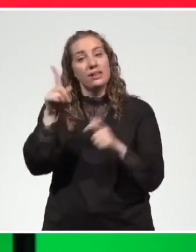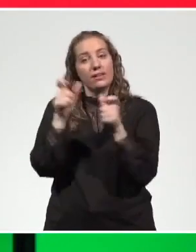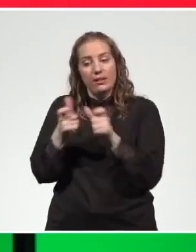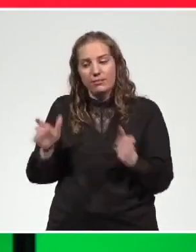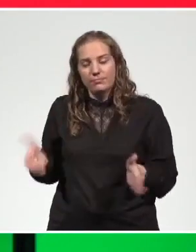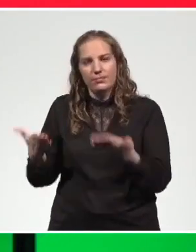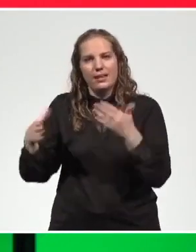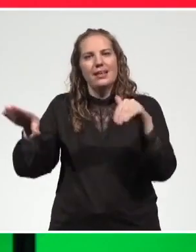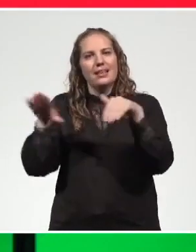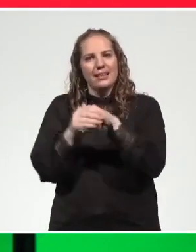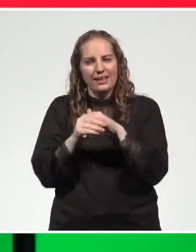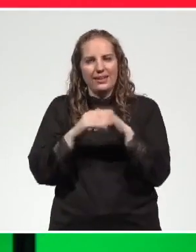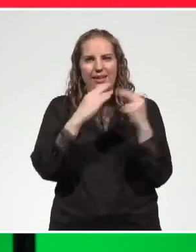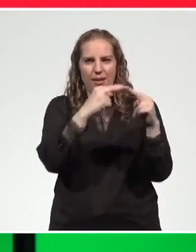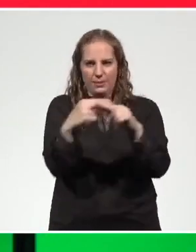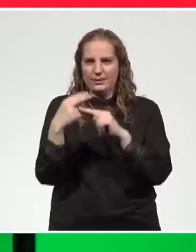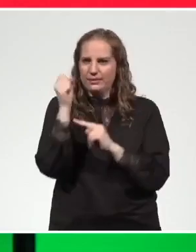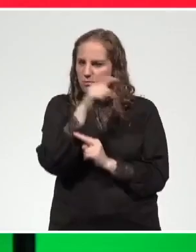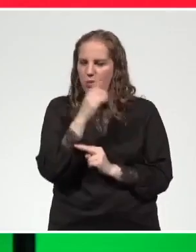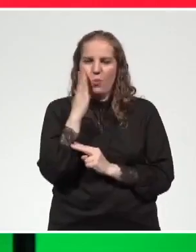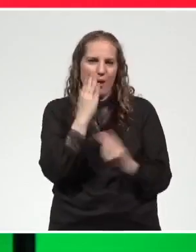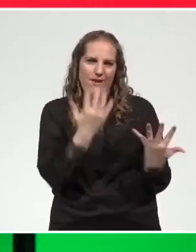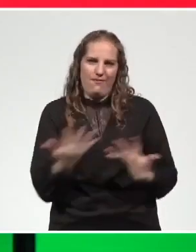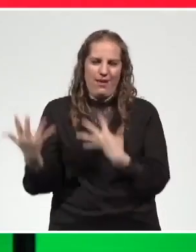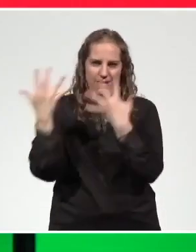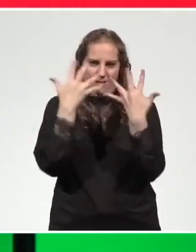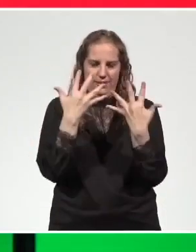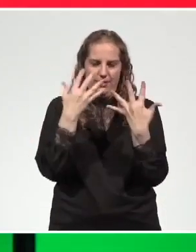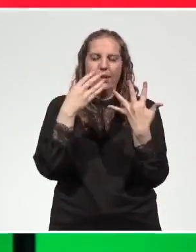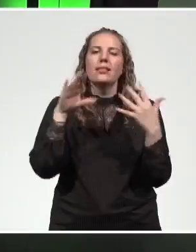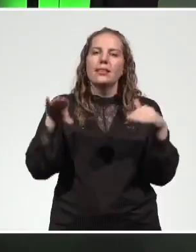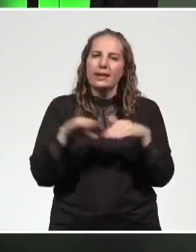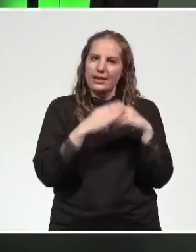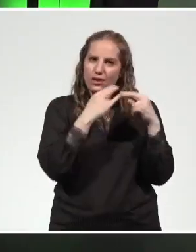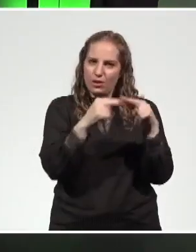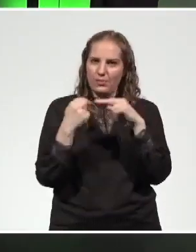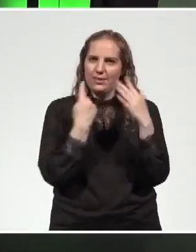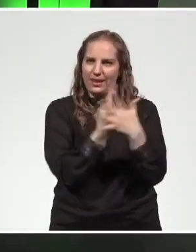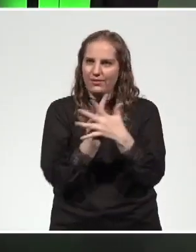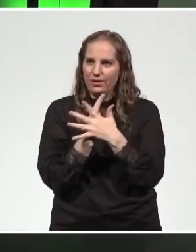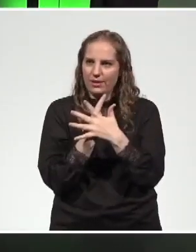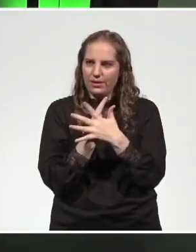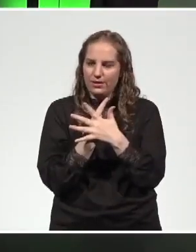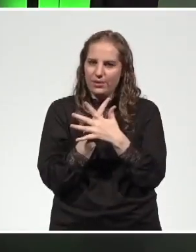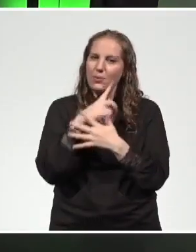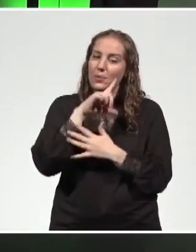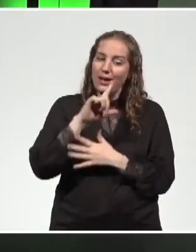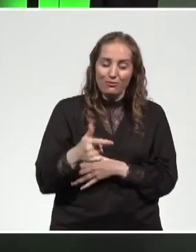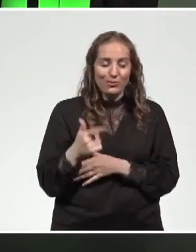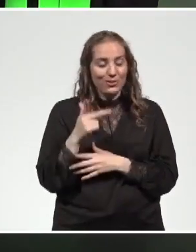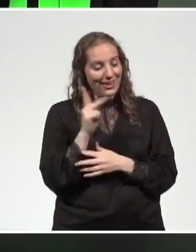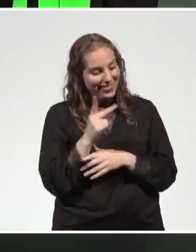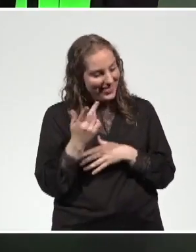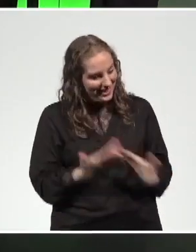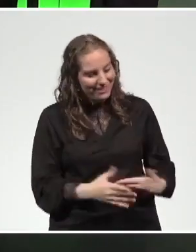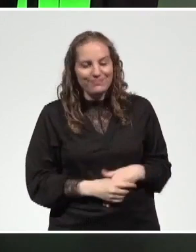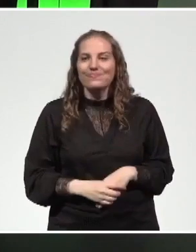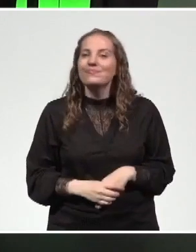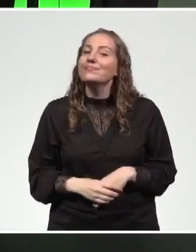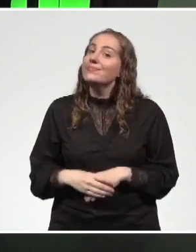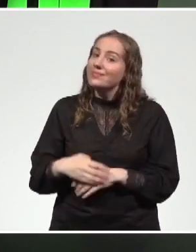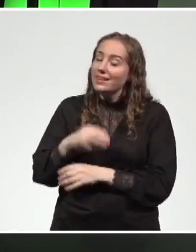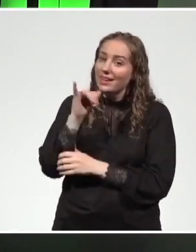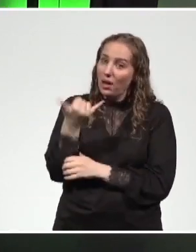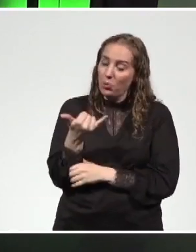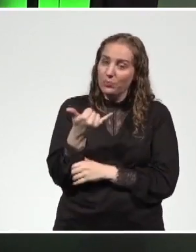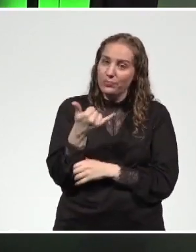jafnrétti óháð búsetu. Við tryggjum jöfn tækifæri. Og aftur til þín, Katrín. Já, þetta eru stóru